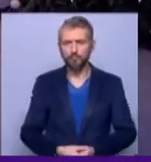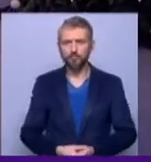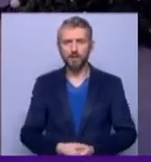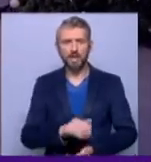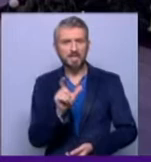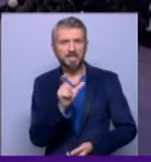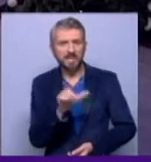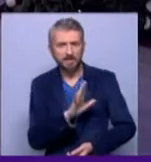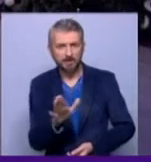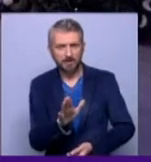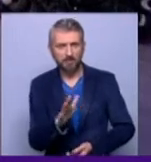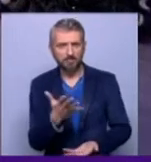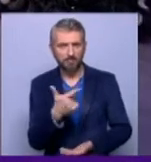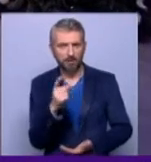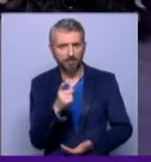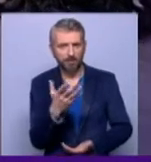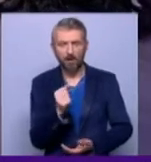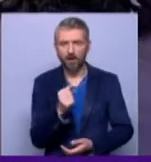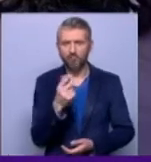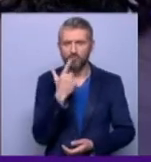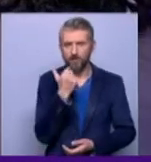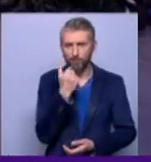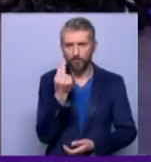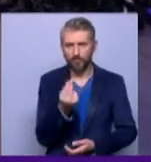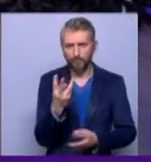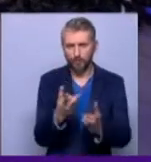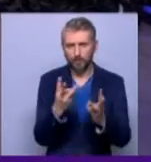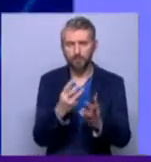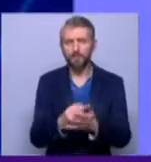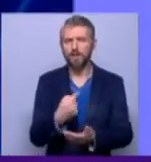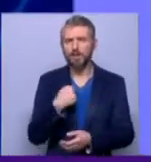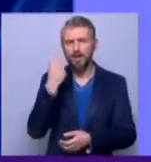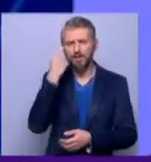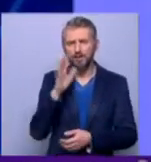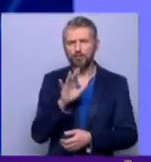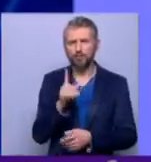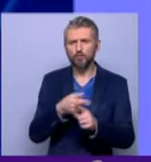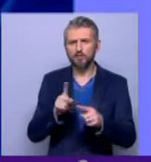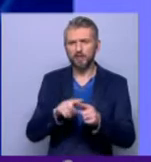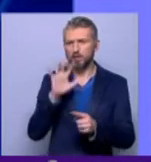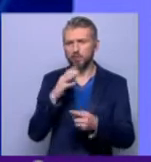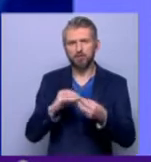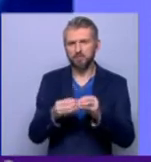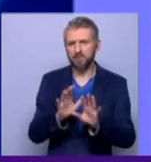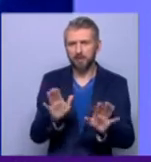Не синій, не блакитний газ, а червоний. Я не думаю, що це якась серйозна проблема є.